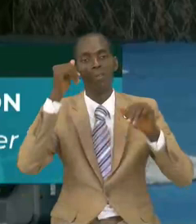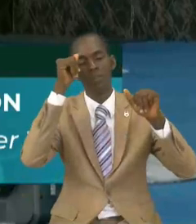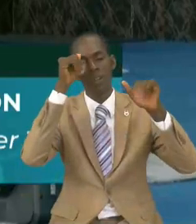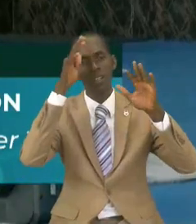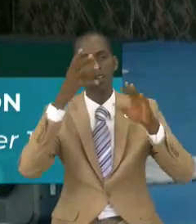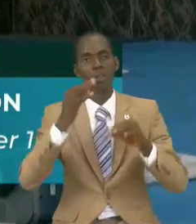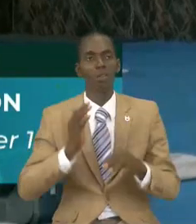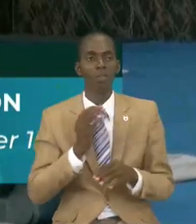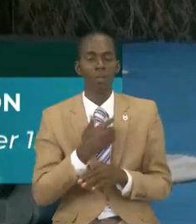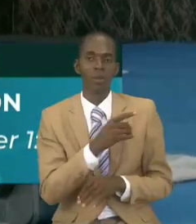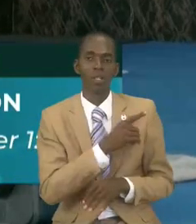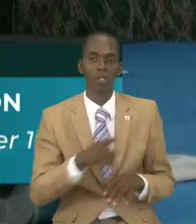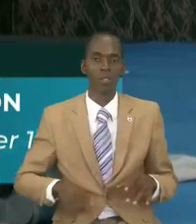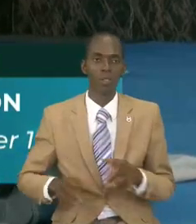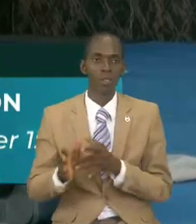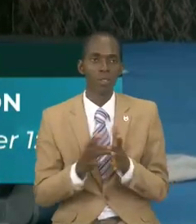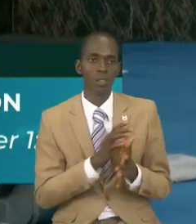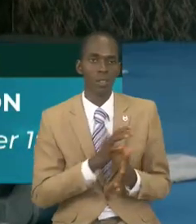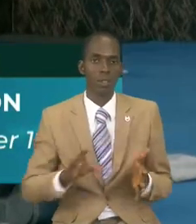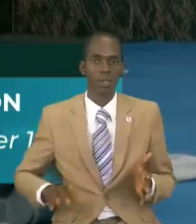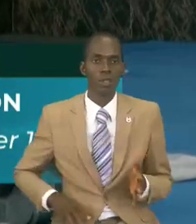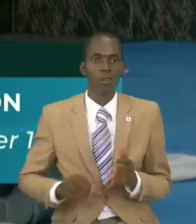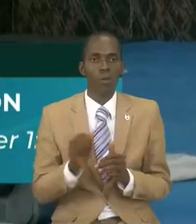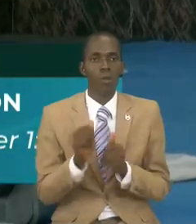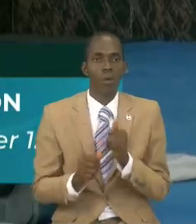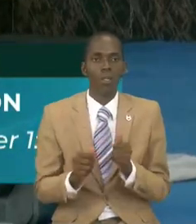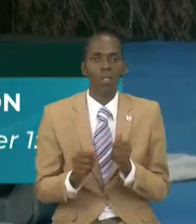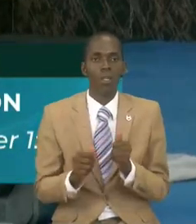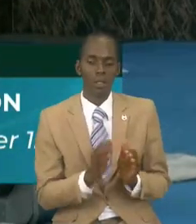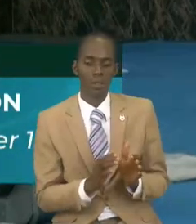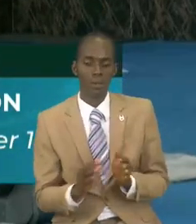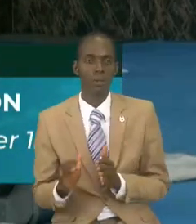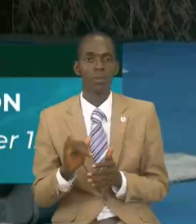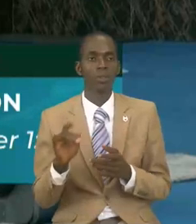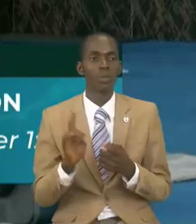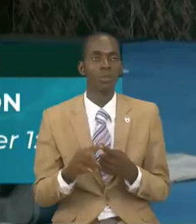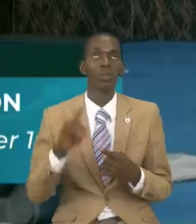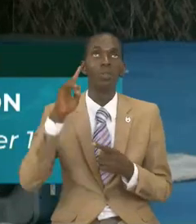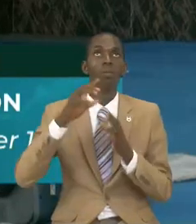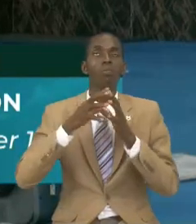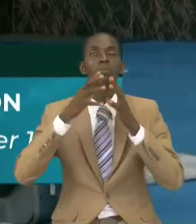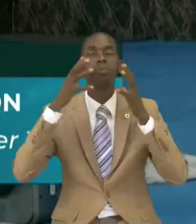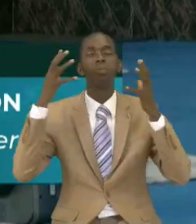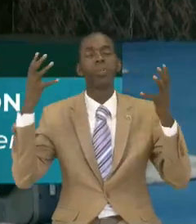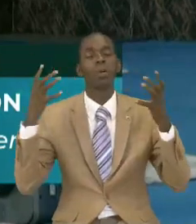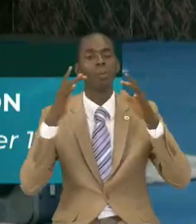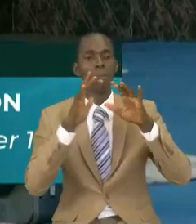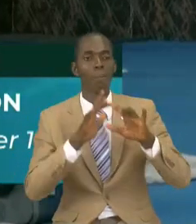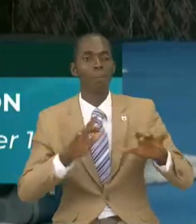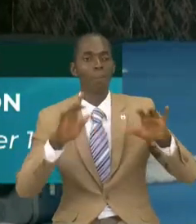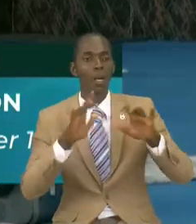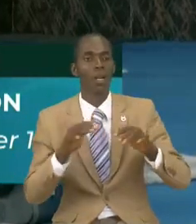Père de notre Seigneur Jésus-Christ, qui, selon sa grande